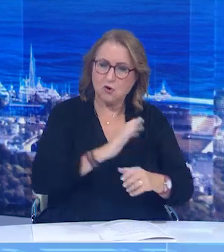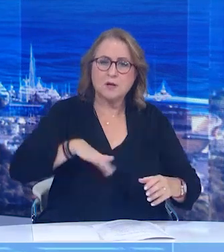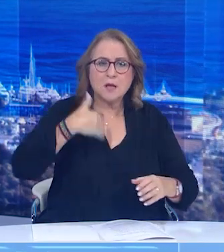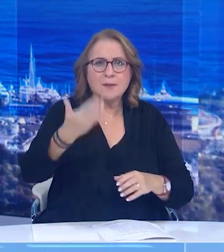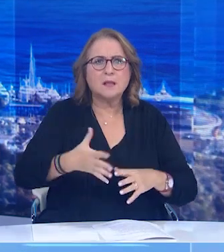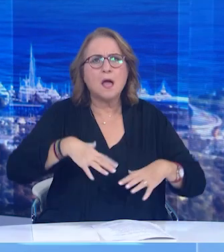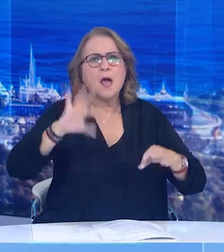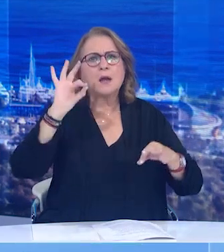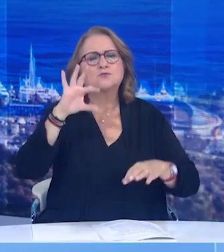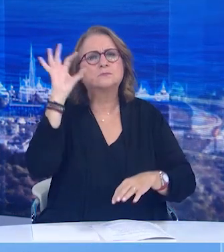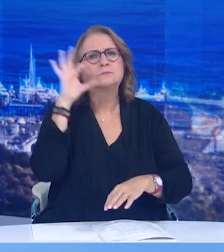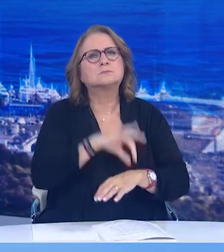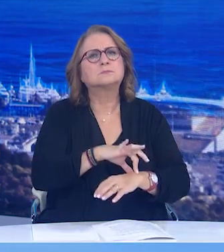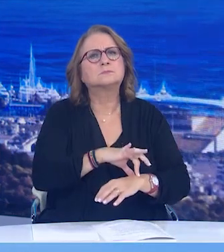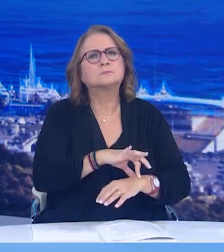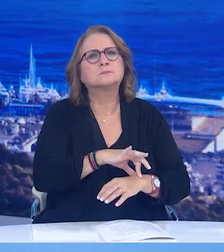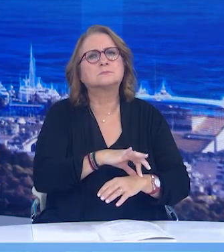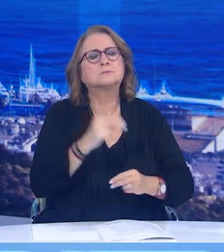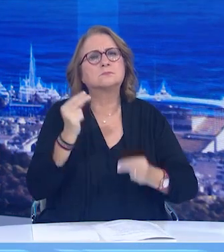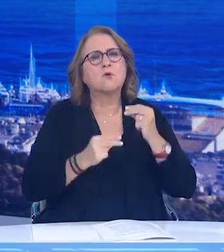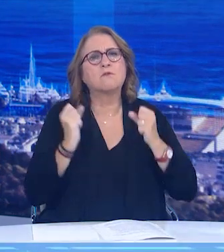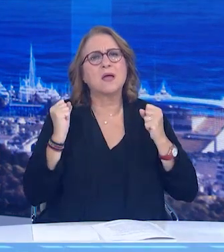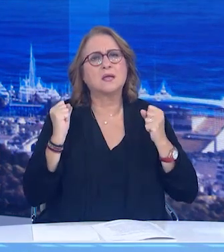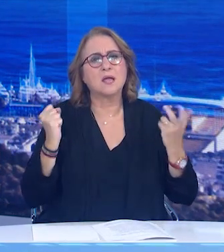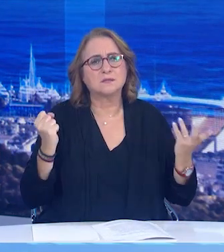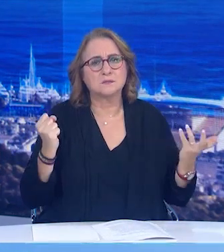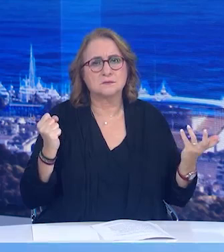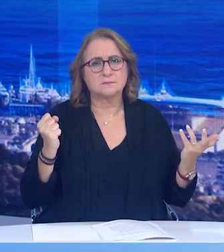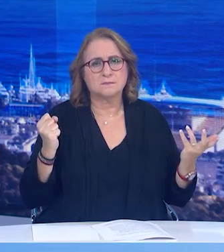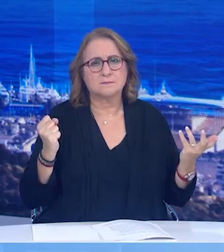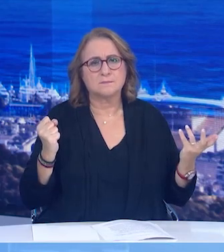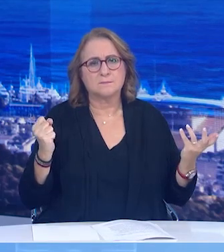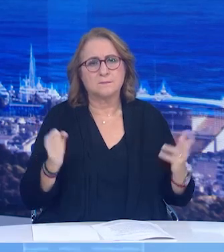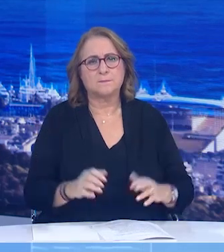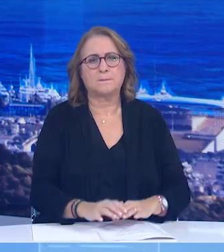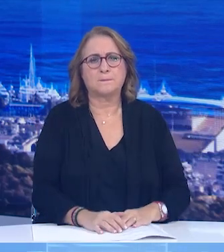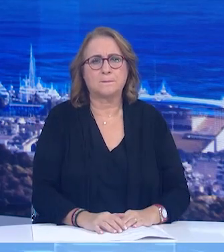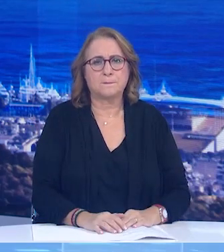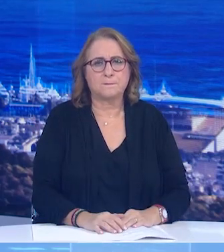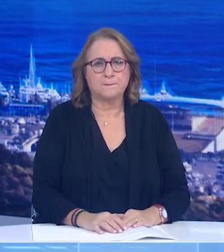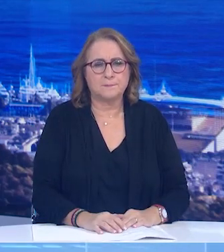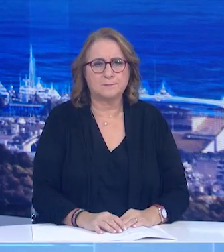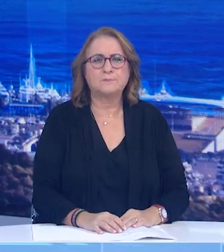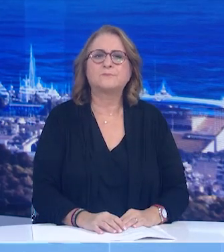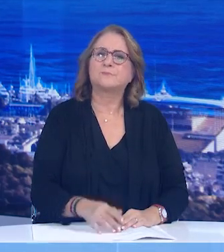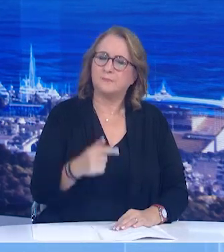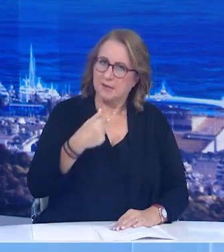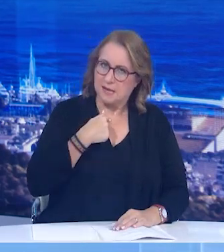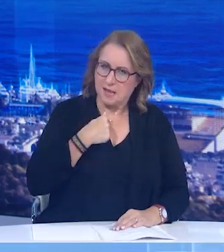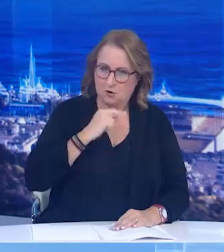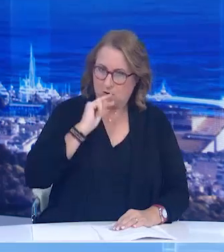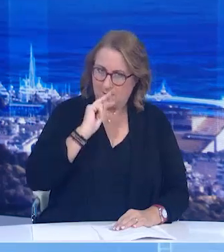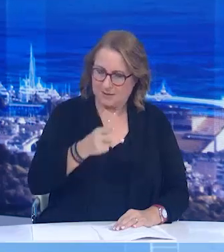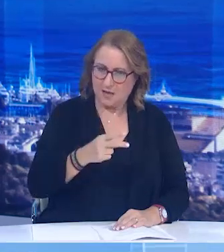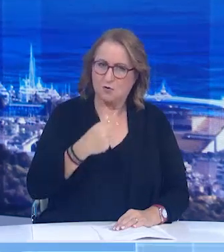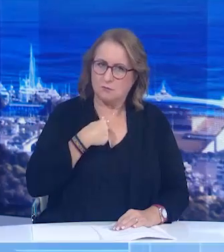γιατί είσαστε και μάχημοι γιατρός. Ευχαριστώ πολύ. Νομίζω αυτό θα το απαντήσουν και οι μέλη της Επιτροπής. Αυτό που πρέπει να πούμε είναι ότι